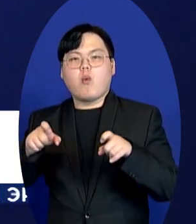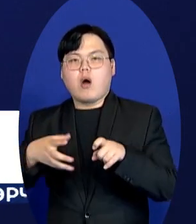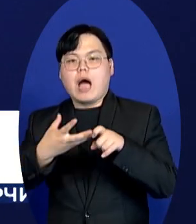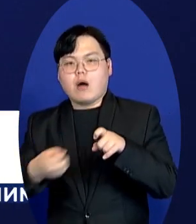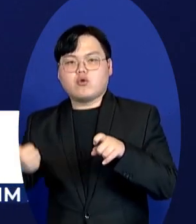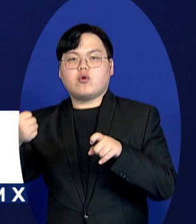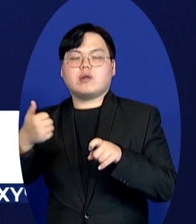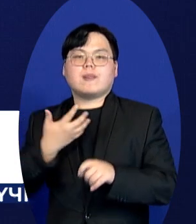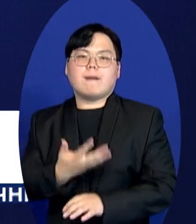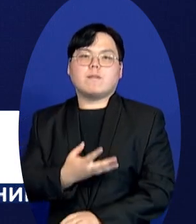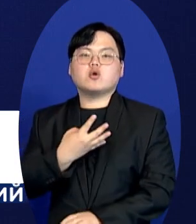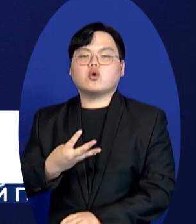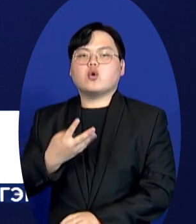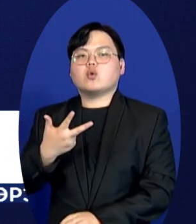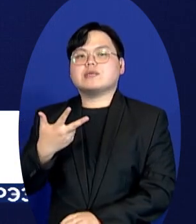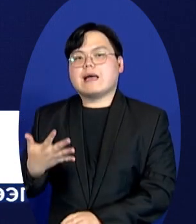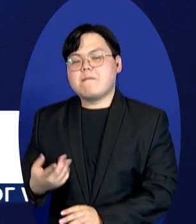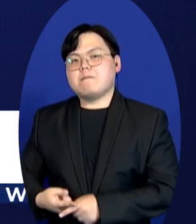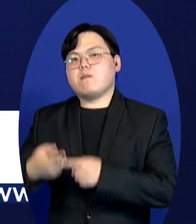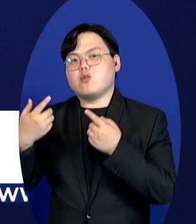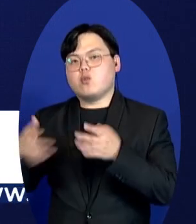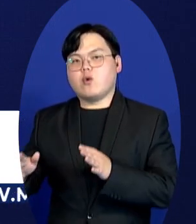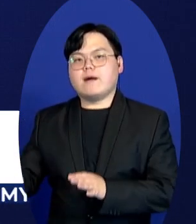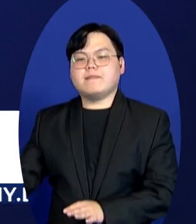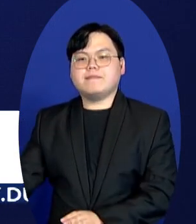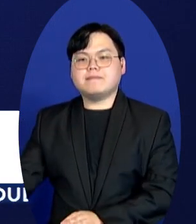тоо 5435-аар нэмэгдсэн байна.